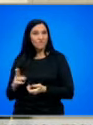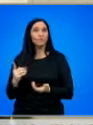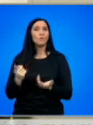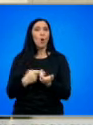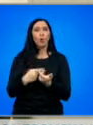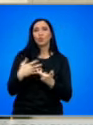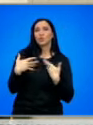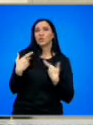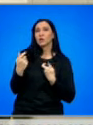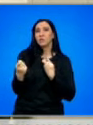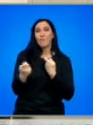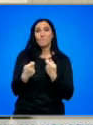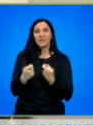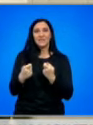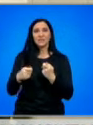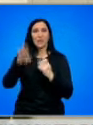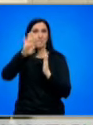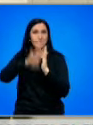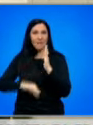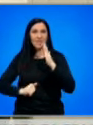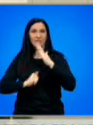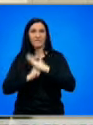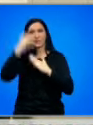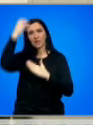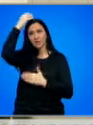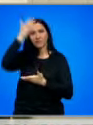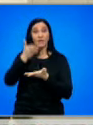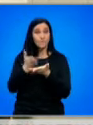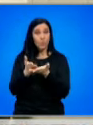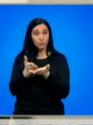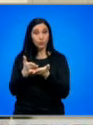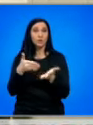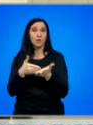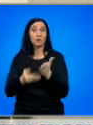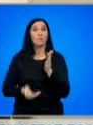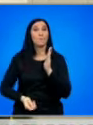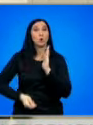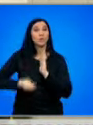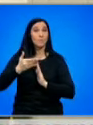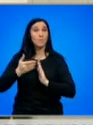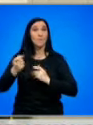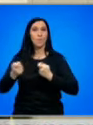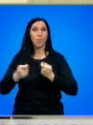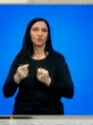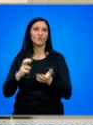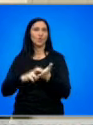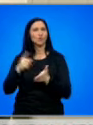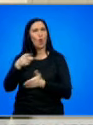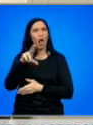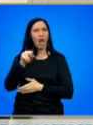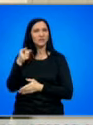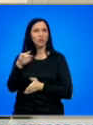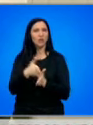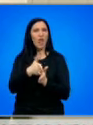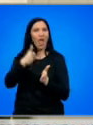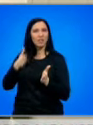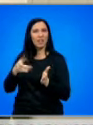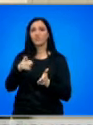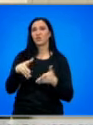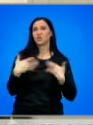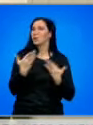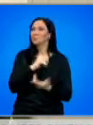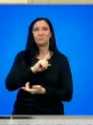искането на бизнеса да падне тавана на държавната помощ заради по-скъпия борсов ток, той заяви, че на този етап това